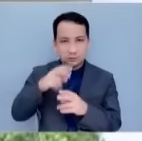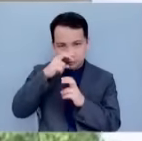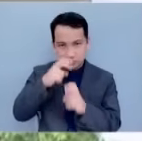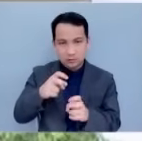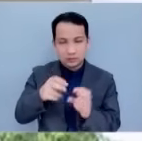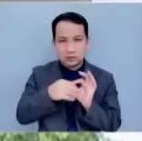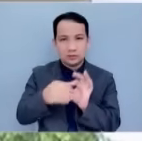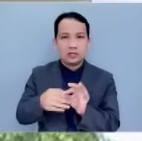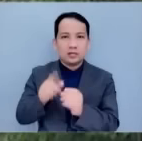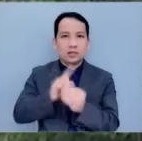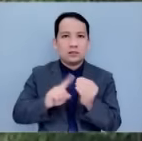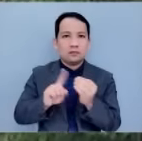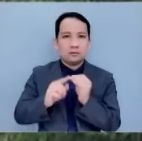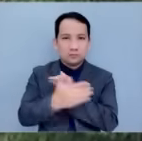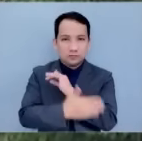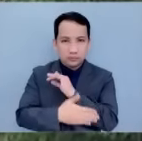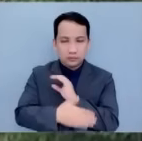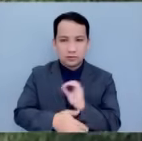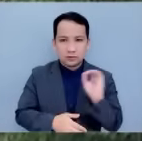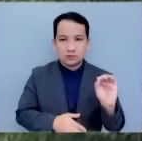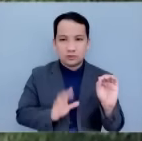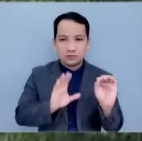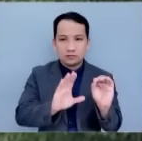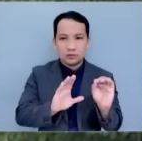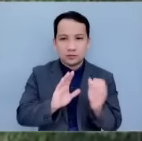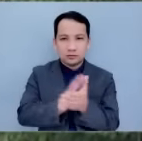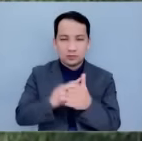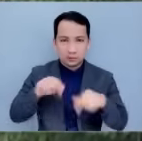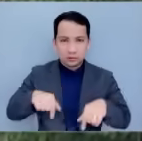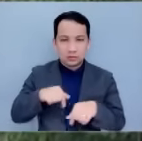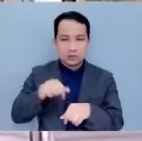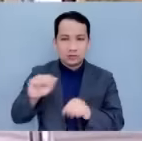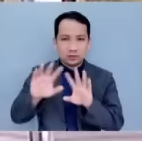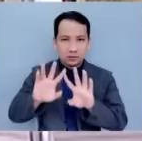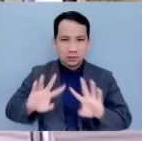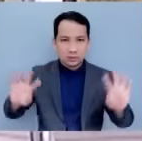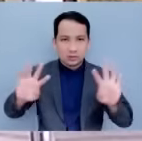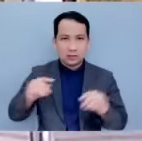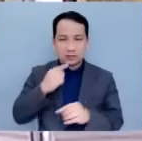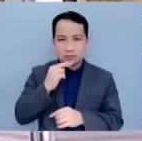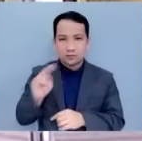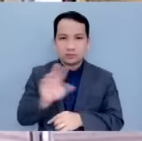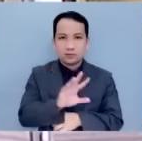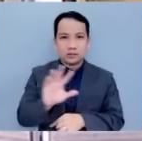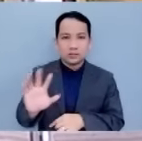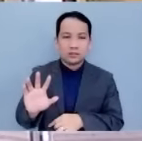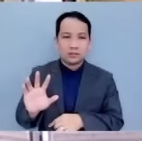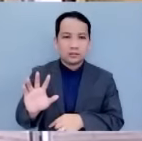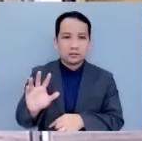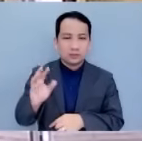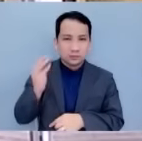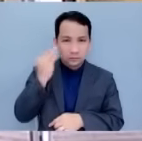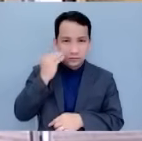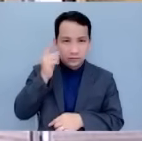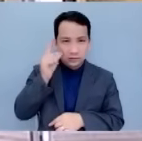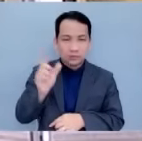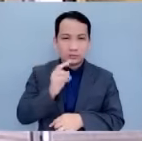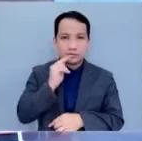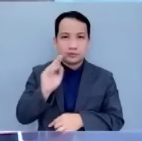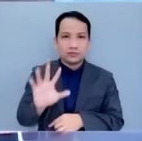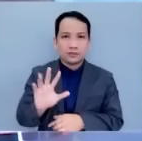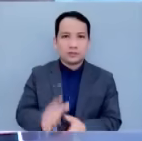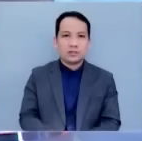pagdating sa foreign ownership ng mga eskwelahan sa ASEAN. Nagbabalita mula sa frontline, Mean Los Baños, News